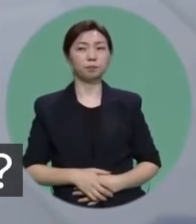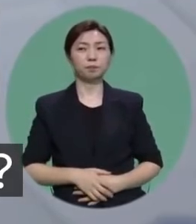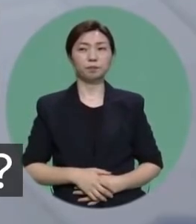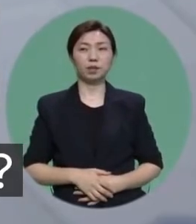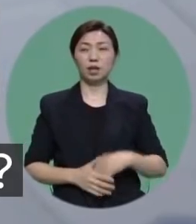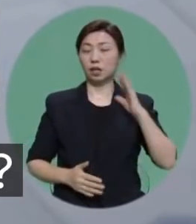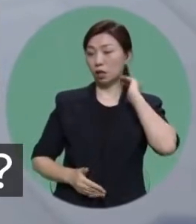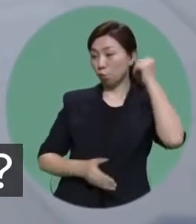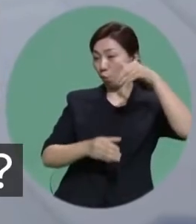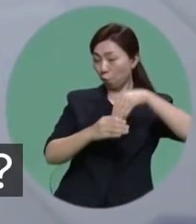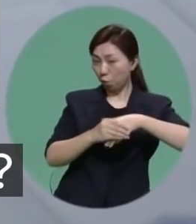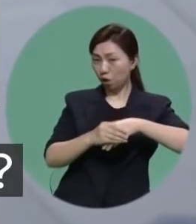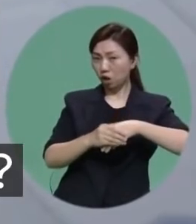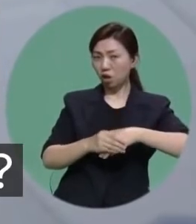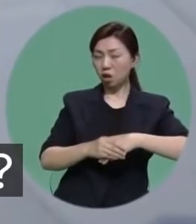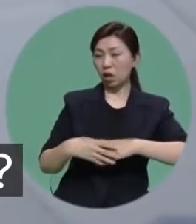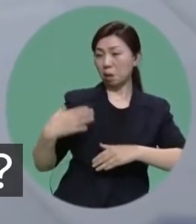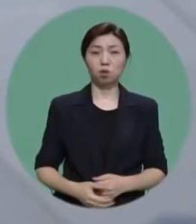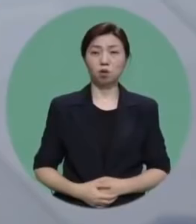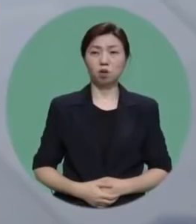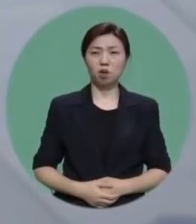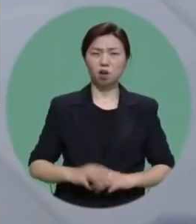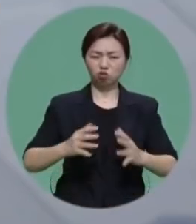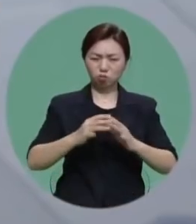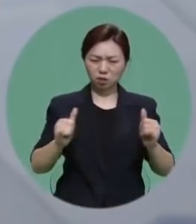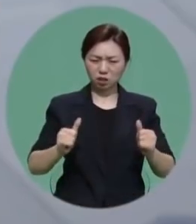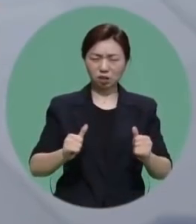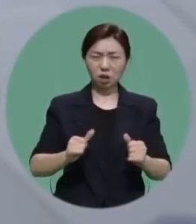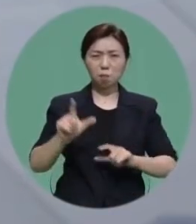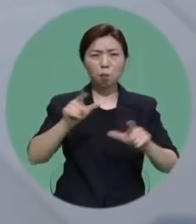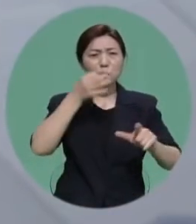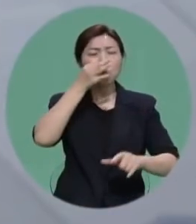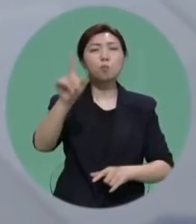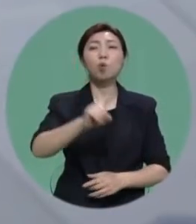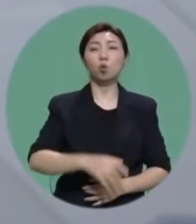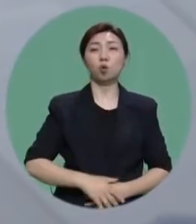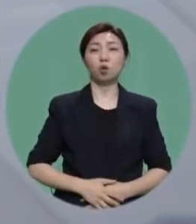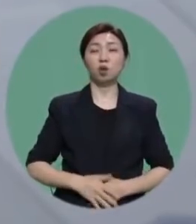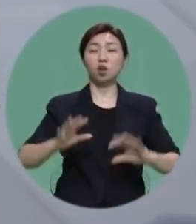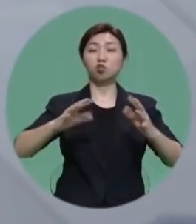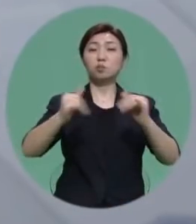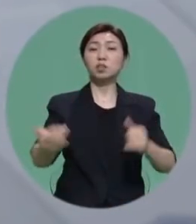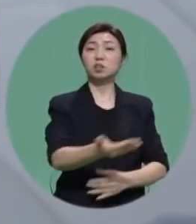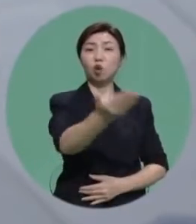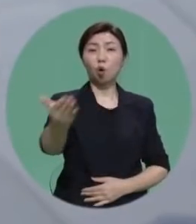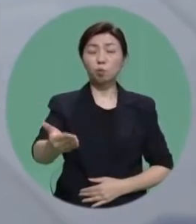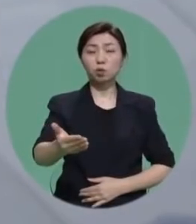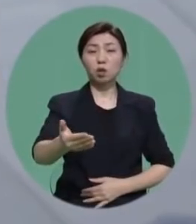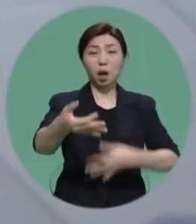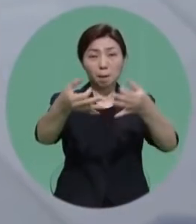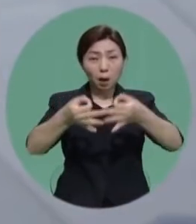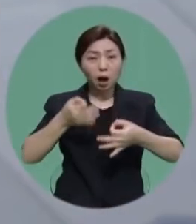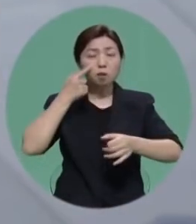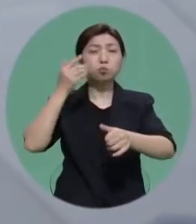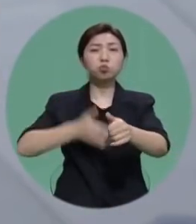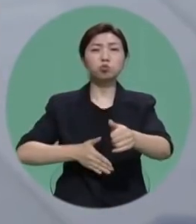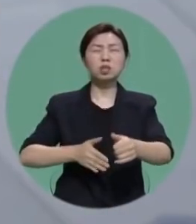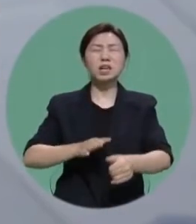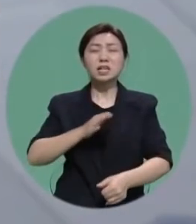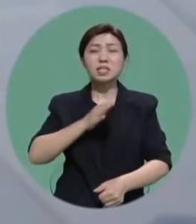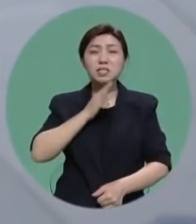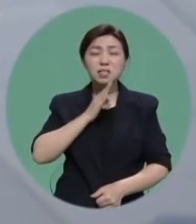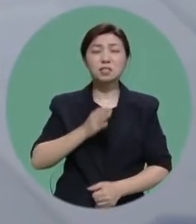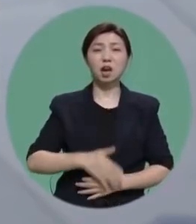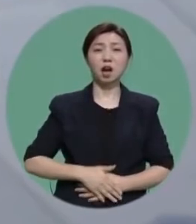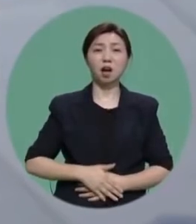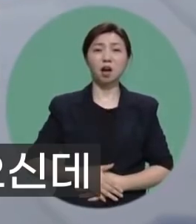선거가 국민학교 애들 반장 선거입니까? 국민 여러분 한번 보십시오. 누가 진짜 몸통인지. 네.